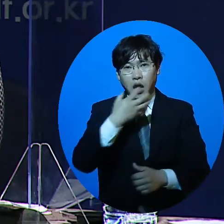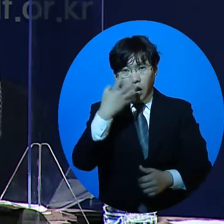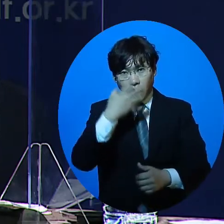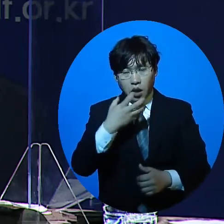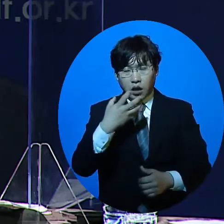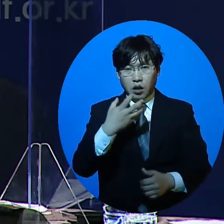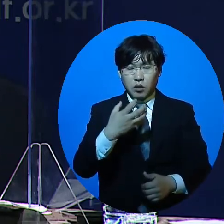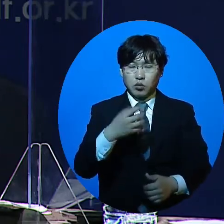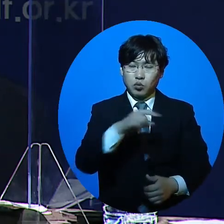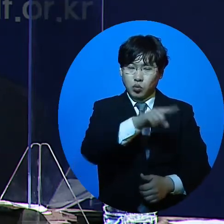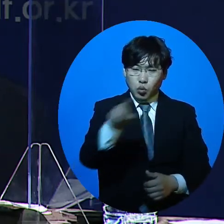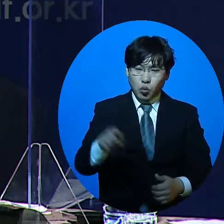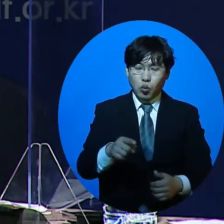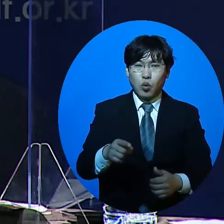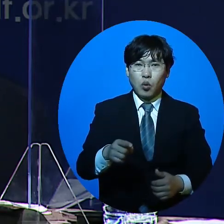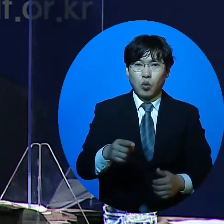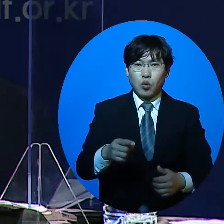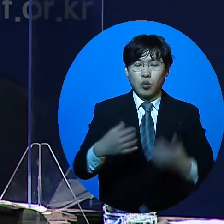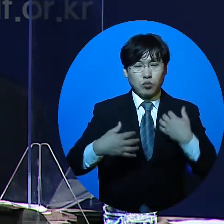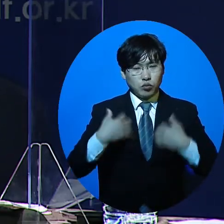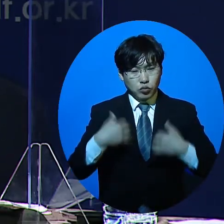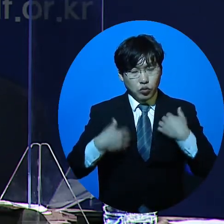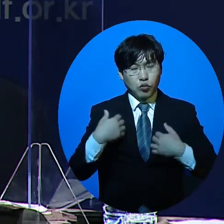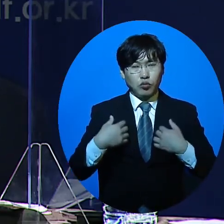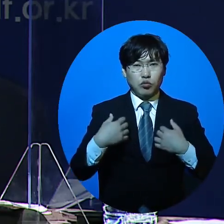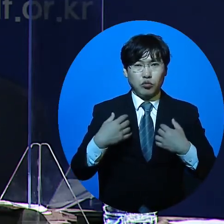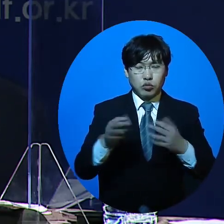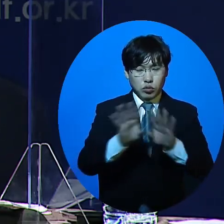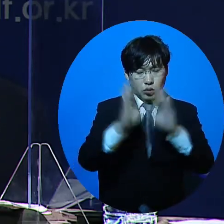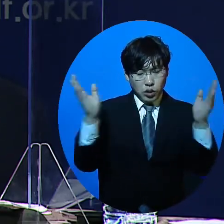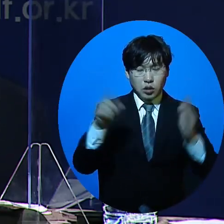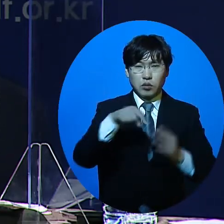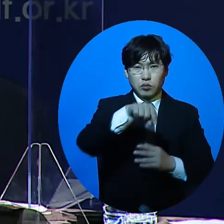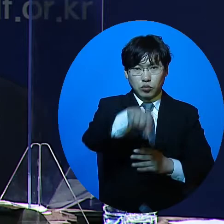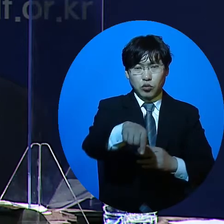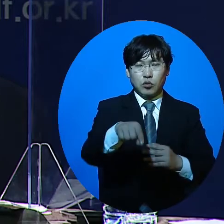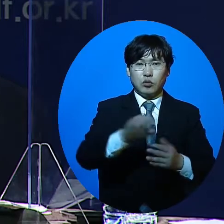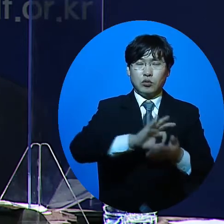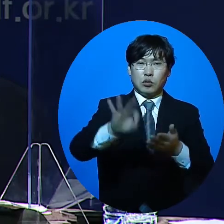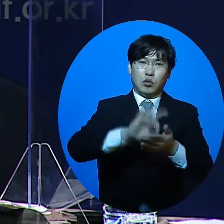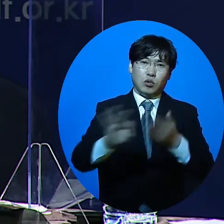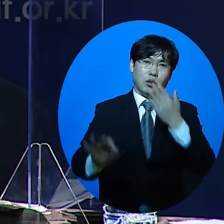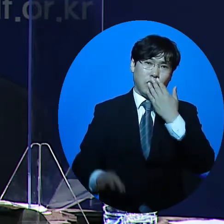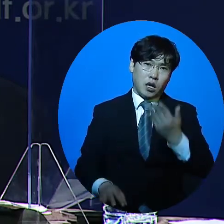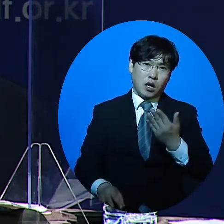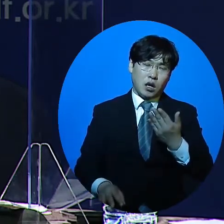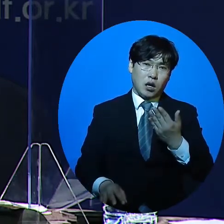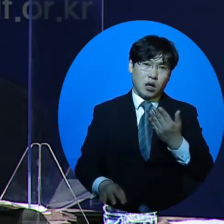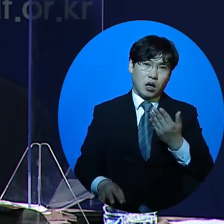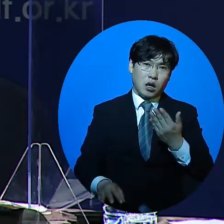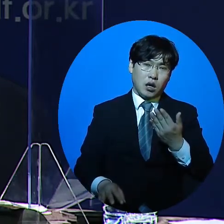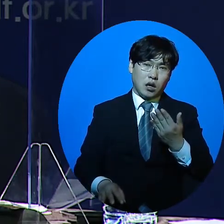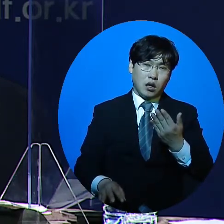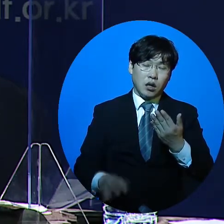비장애인 모두에게 열려있는 체육시설이 될 걸로 생각하기 때문에 이 인식이라는 것은